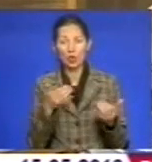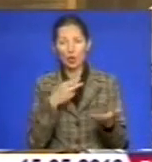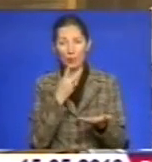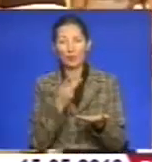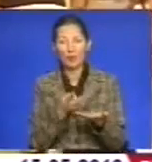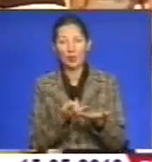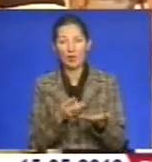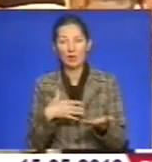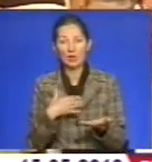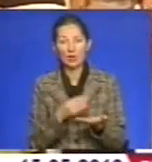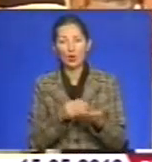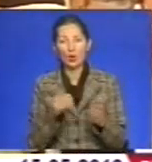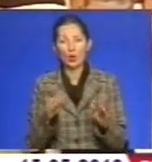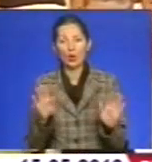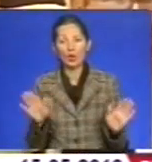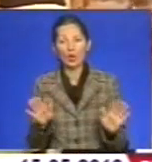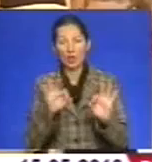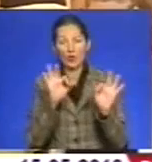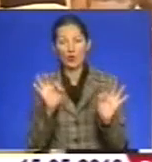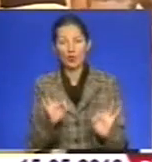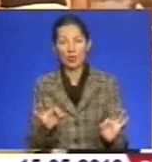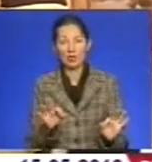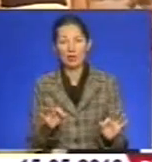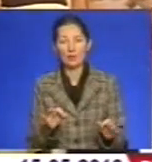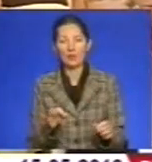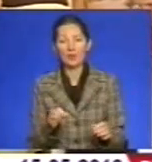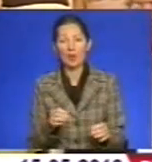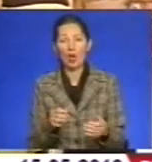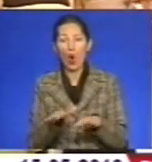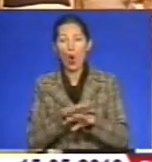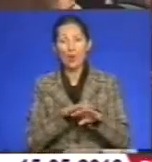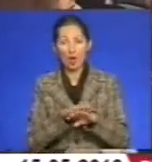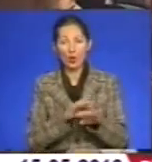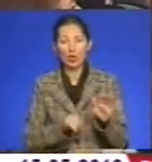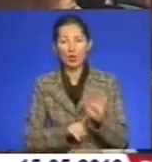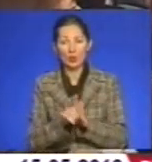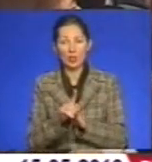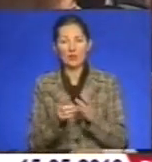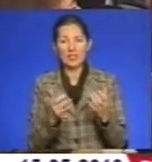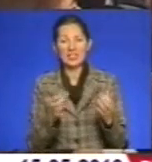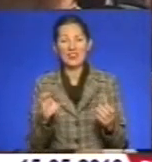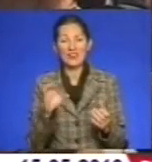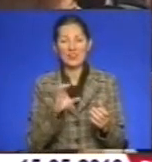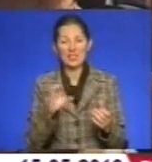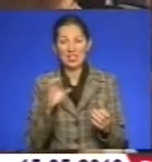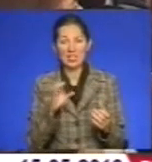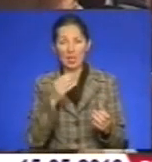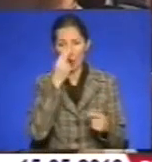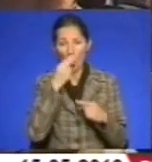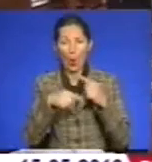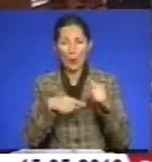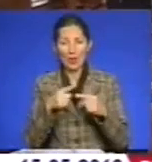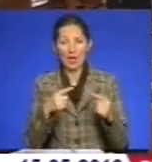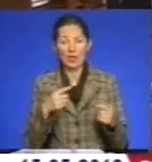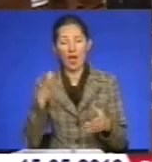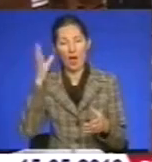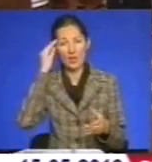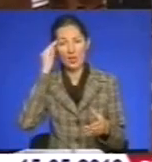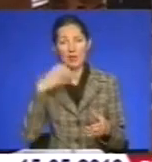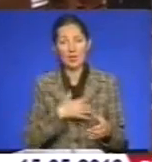свою творчість. Цикл весняної обрядовості у народі розпочинався ще у січні і вважався найважливішим у році.